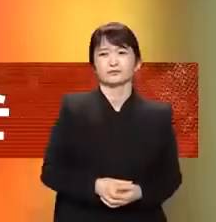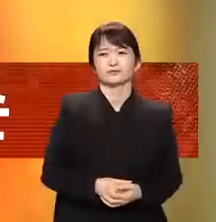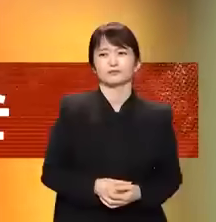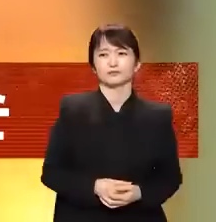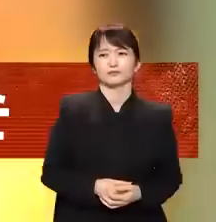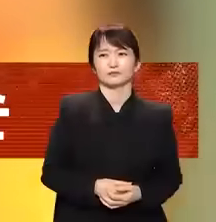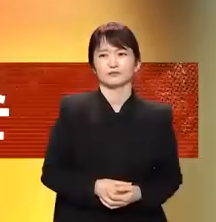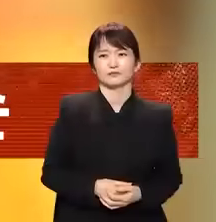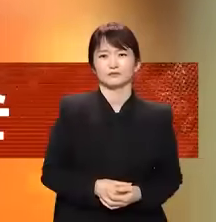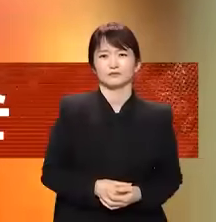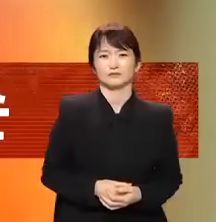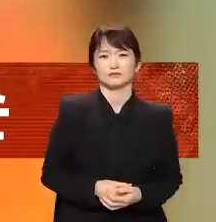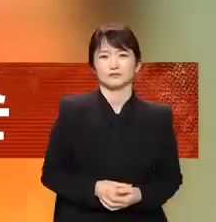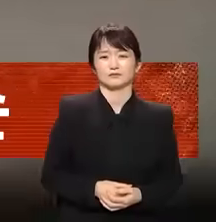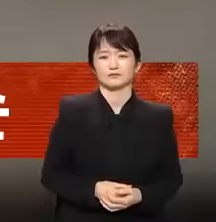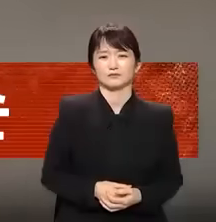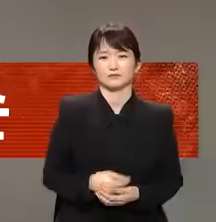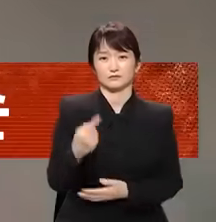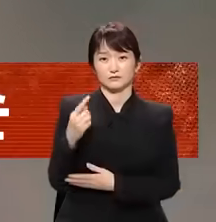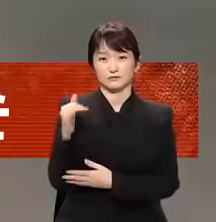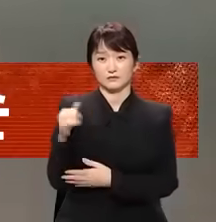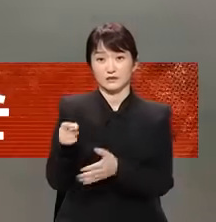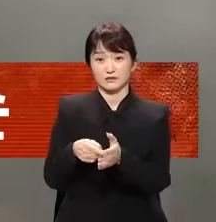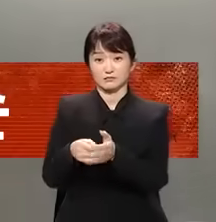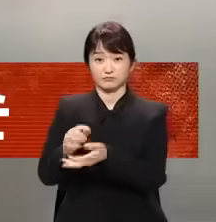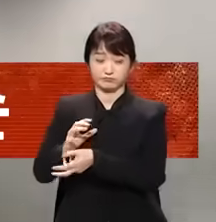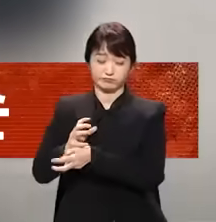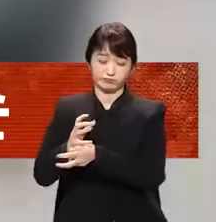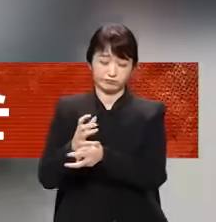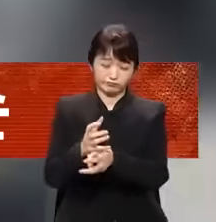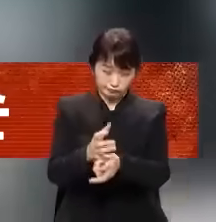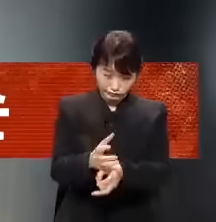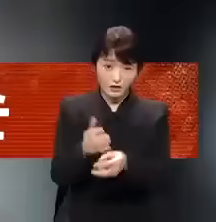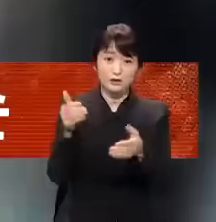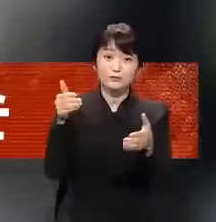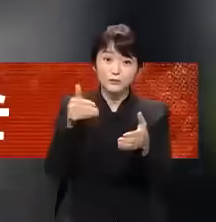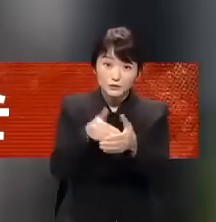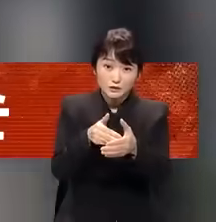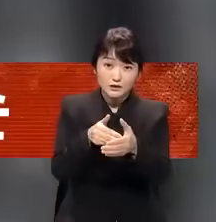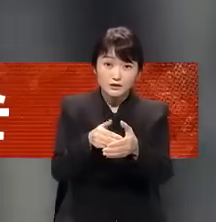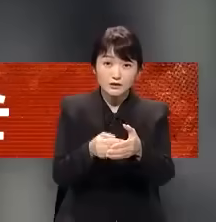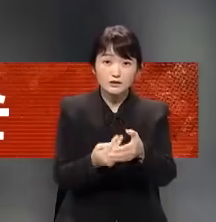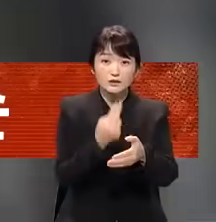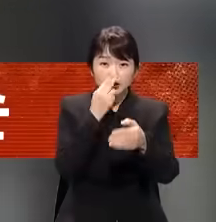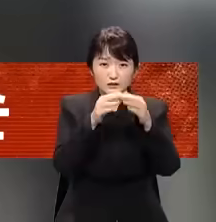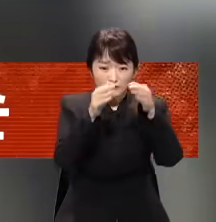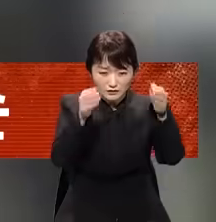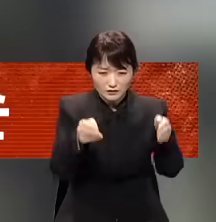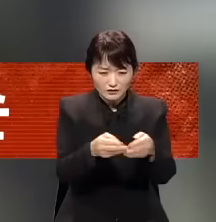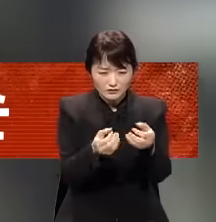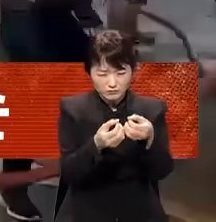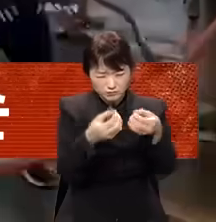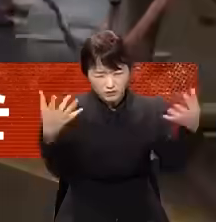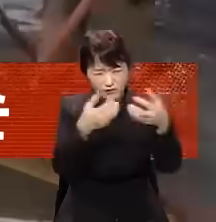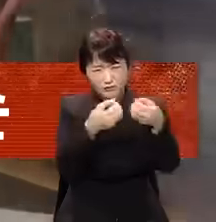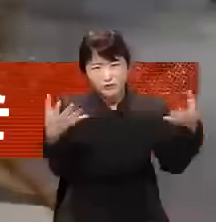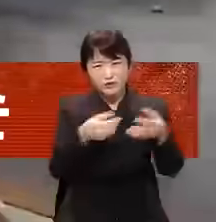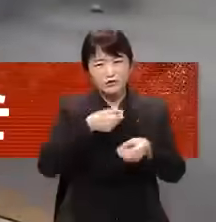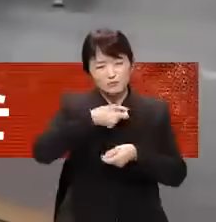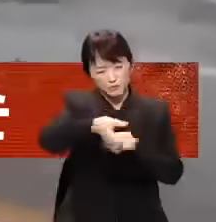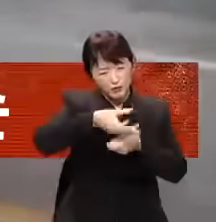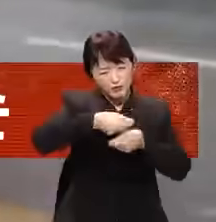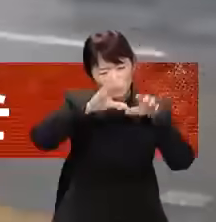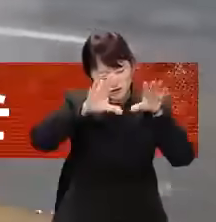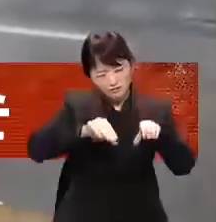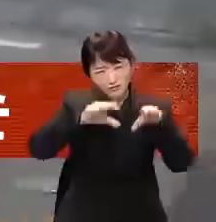그래도 그새 또 빠져 나왔네요네 소방대원들이 황급히 현장에 도착했고요 하지만이 가스통이 계속 폭발했기 때문에 진압이 쉽진